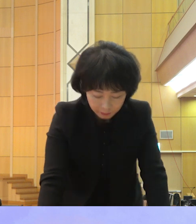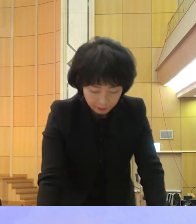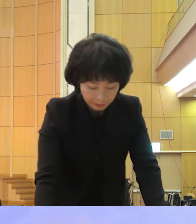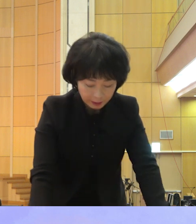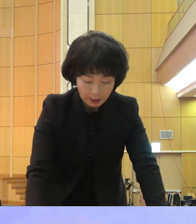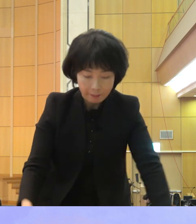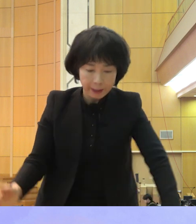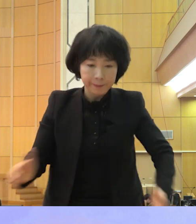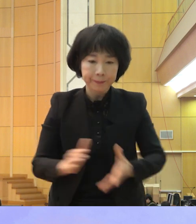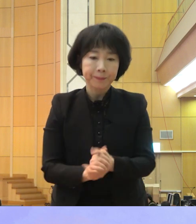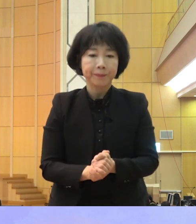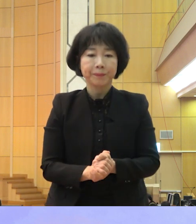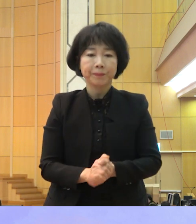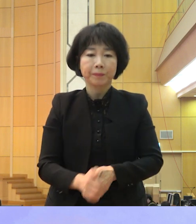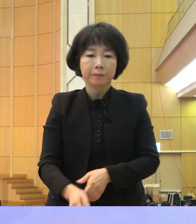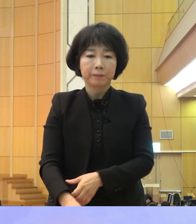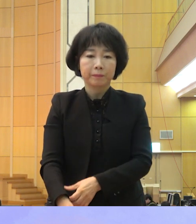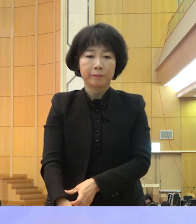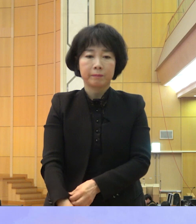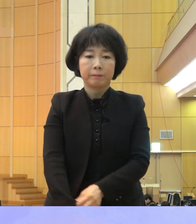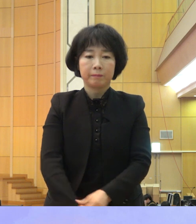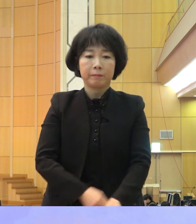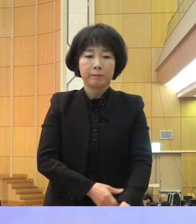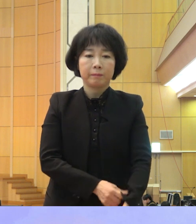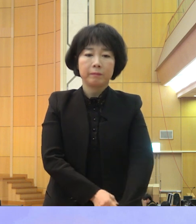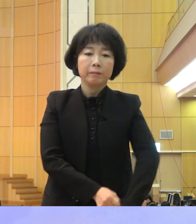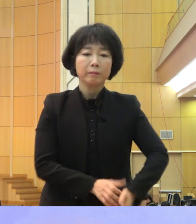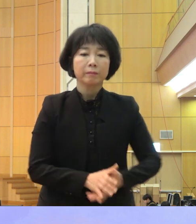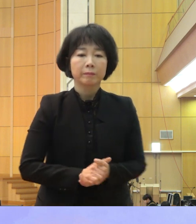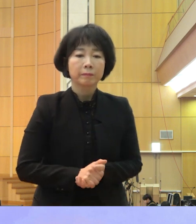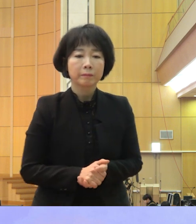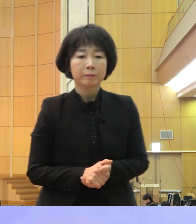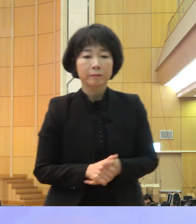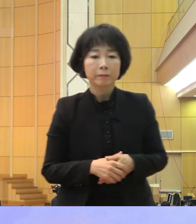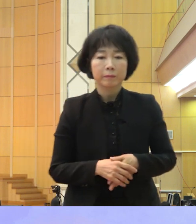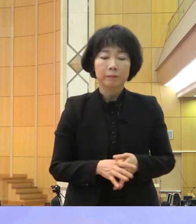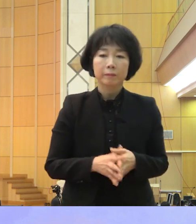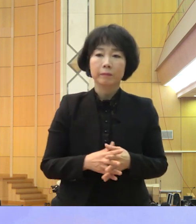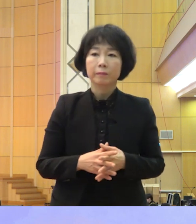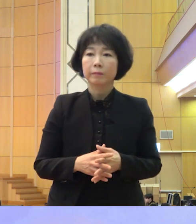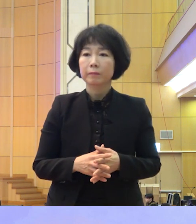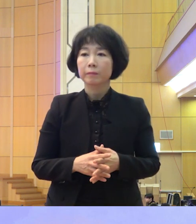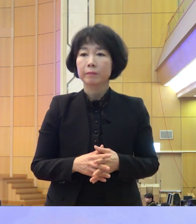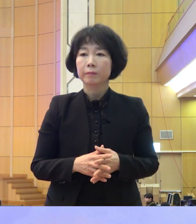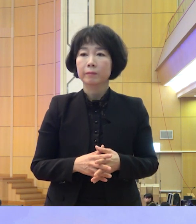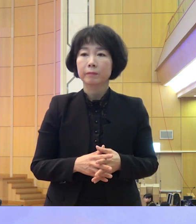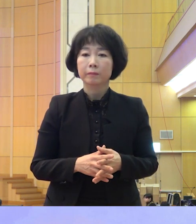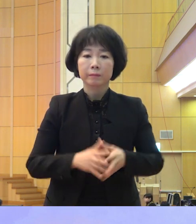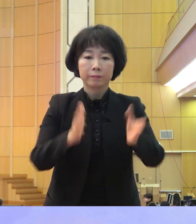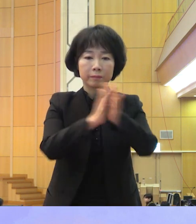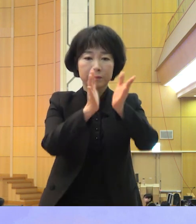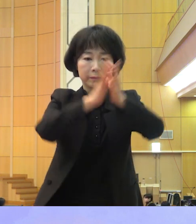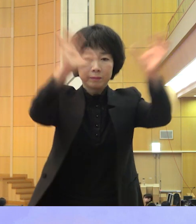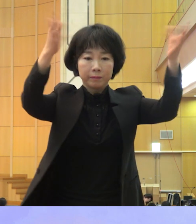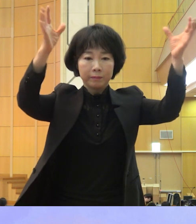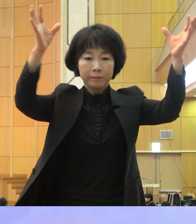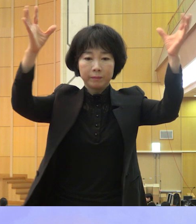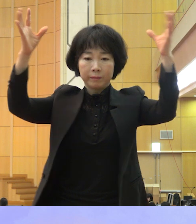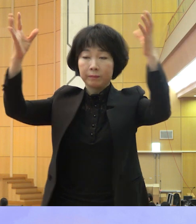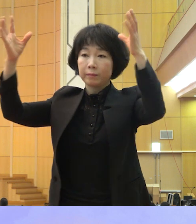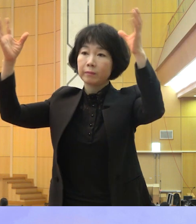감사드리옵고 예수님 이름으로 기도하옵나이다. 아멘. 하나님께 다시 한번 감사와 영광의